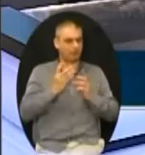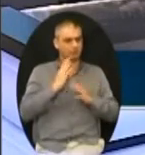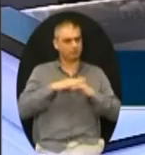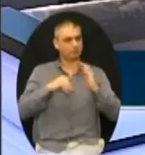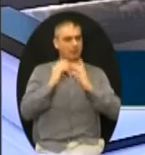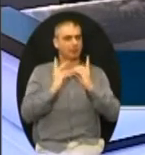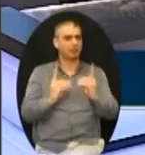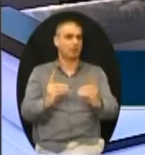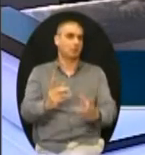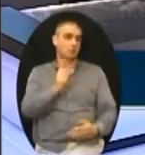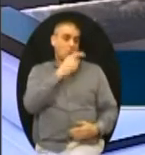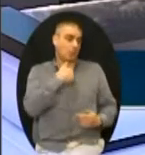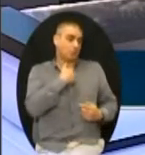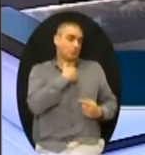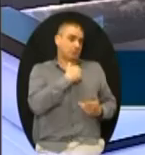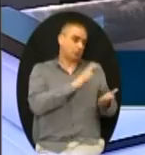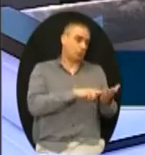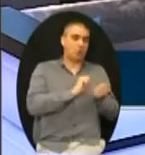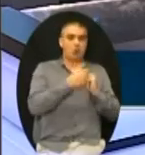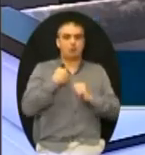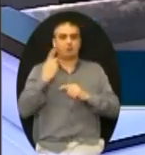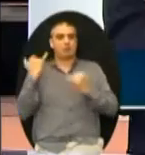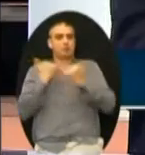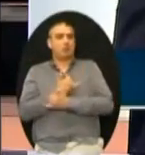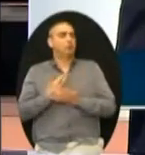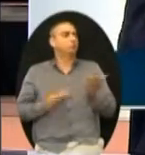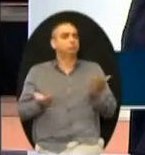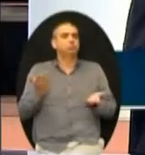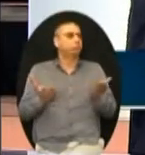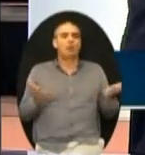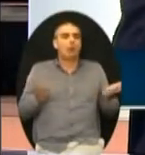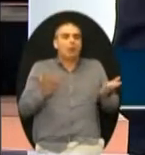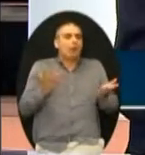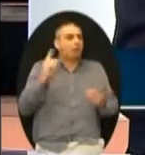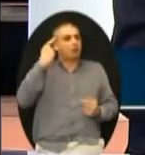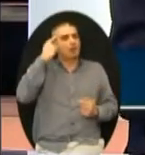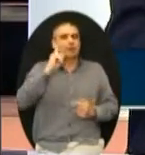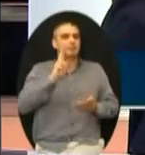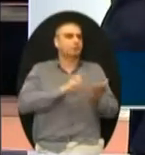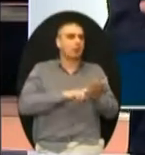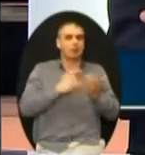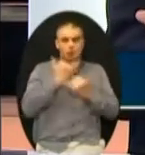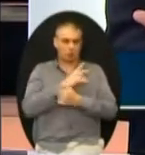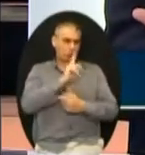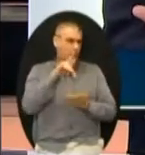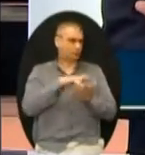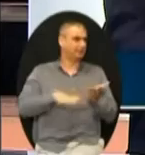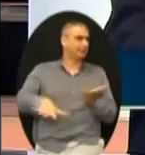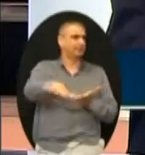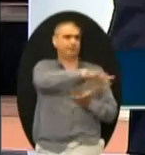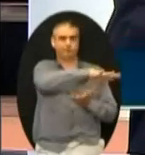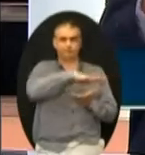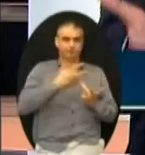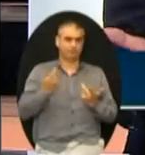דרך. יכול להיות שאני צודק, יכול להיות שאני טועה. מה הדרך שלנו לברר מי צודק ומי טועה? כולנו נמצאים בזירה